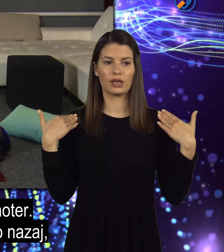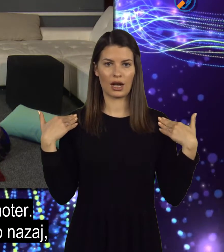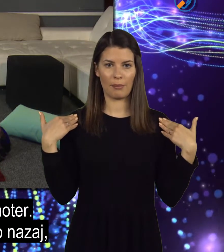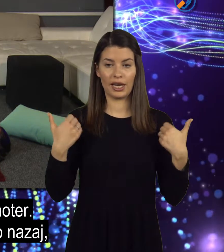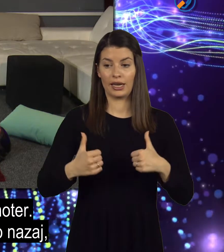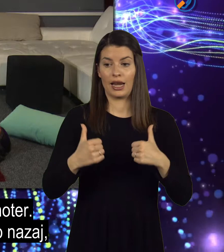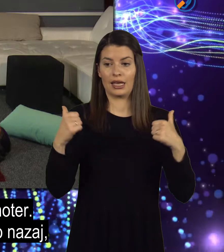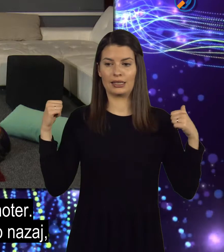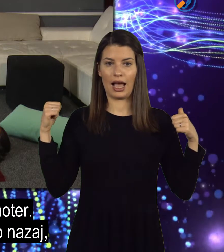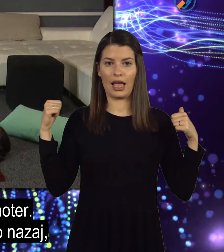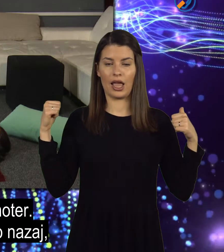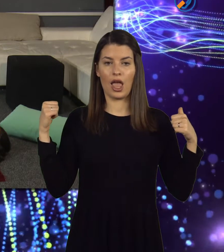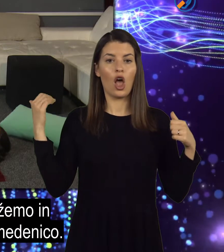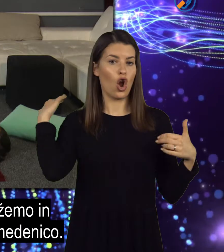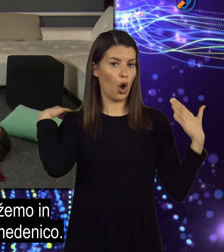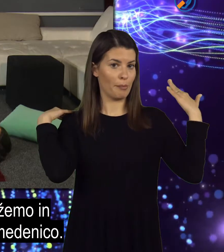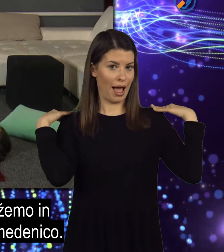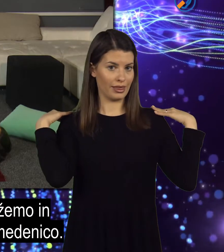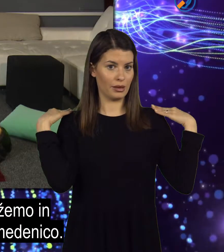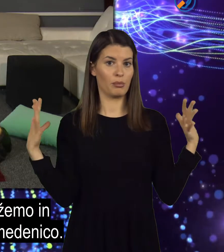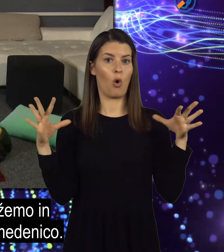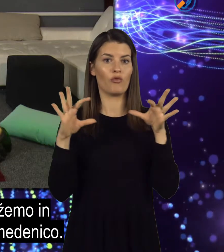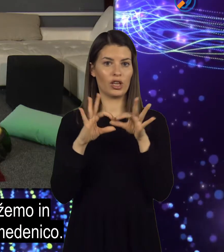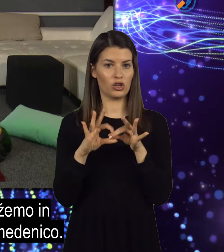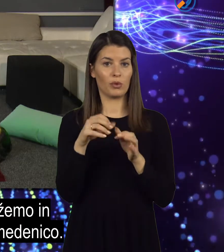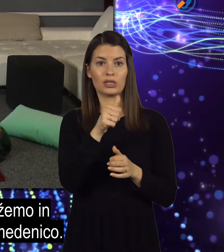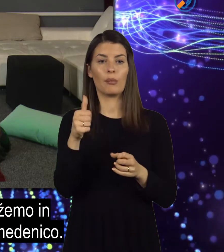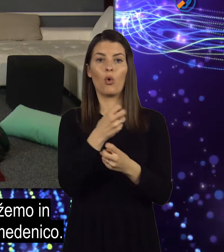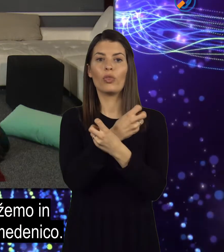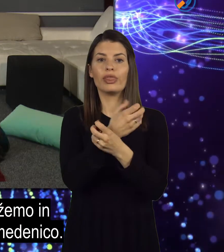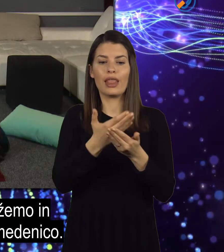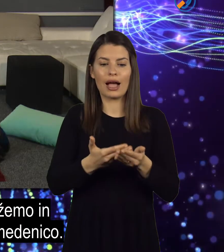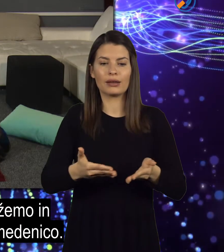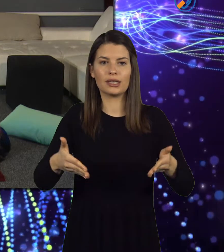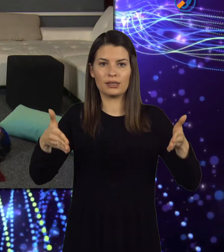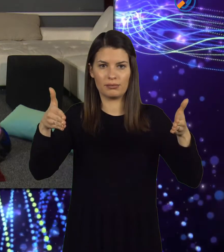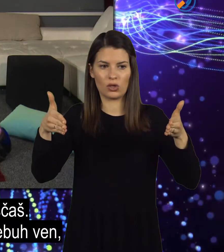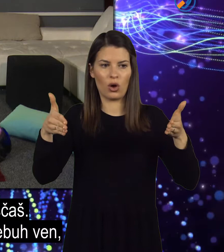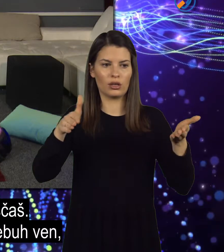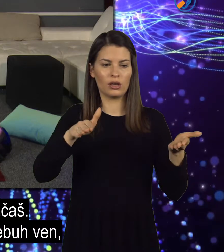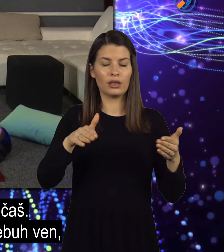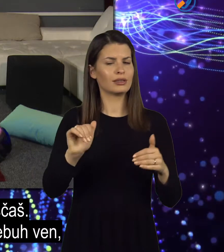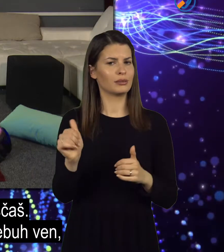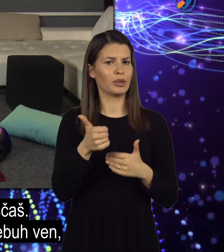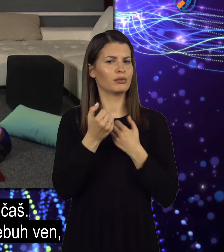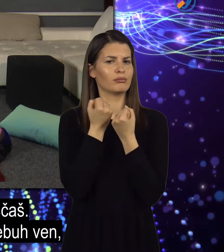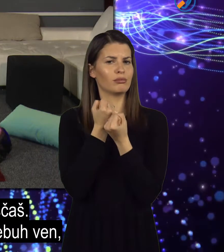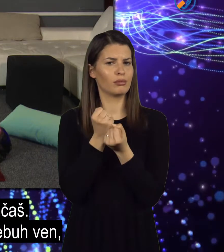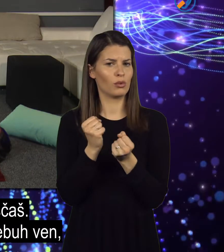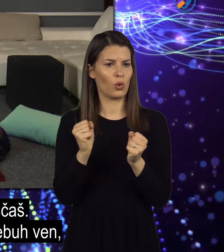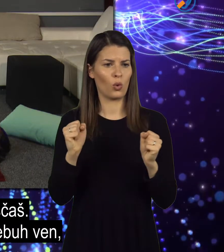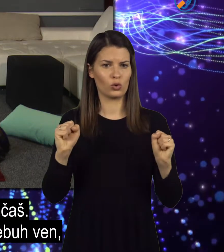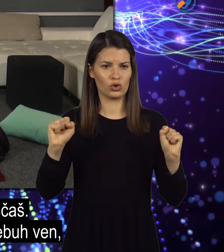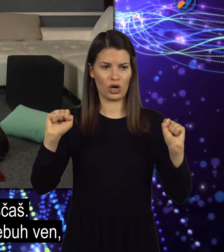In rameni damo nazaj, lopatici povežemo in samo nagibaš medenico. Torej spet sproščaš.